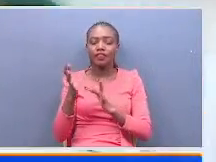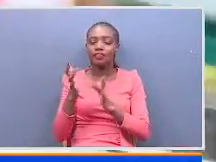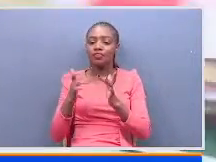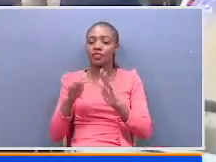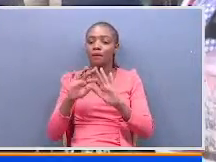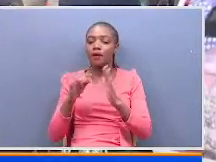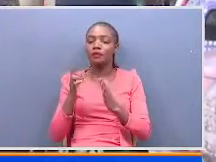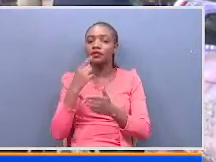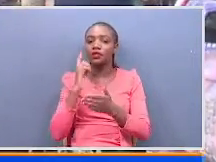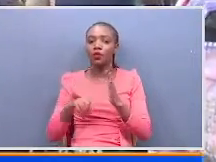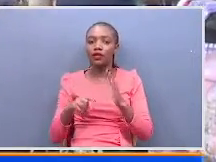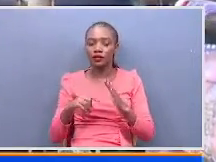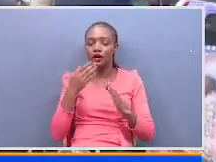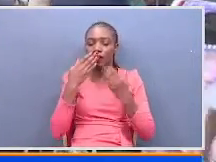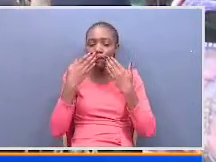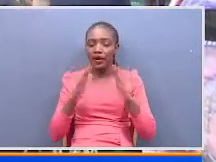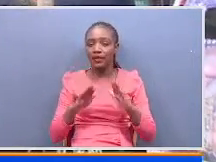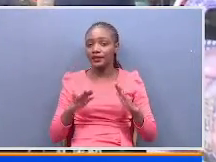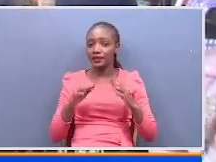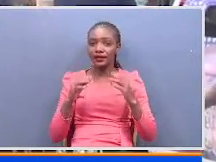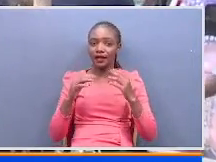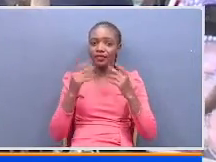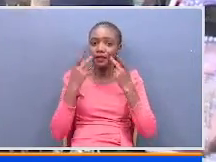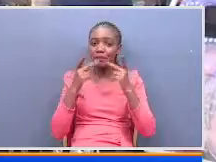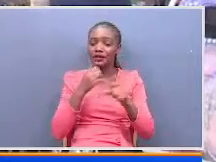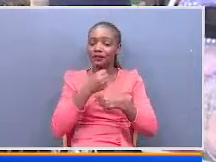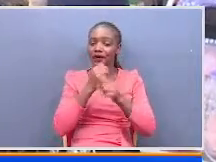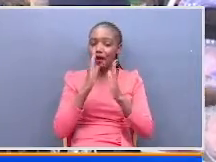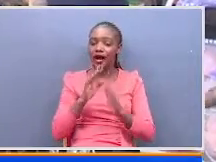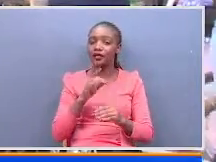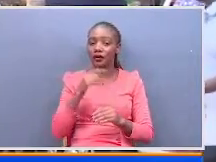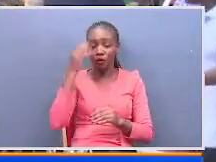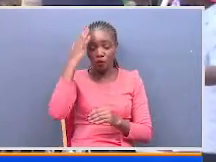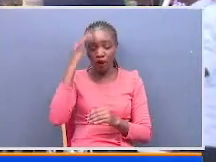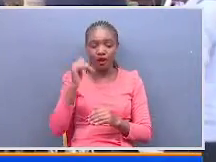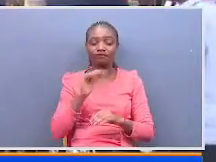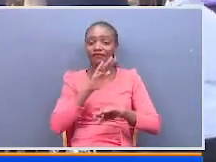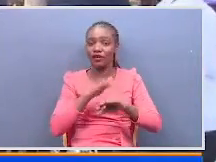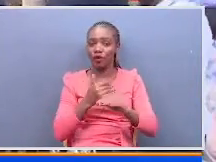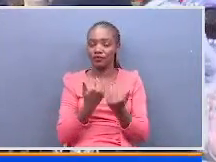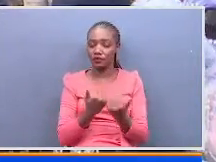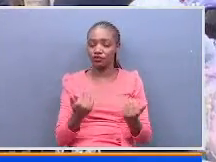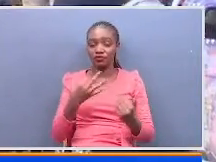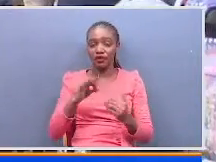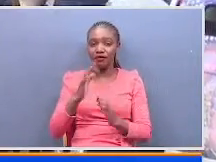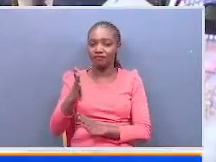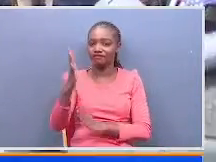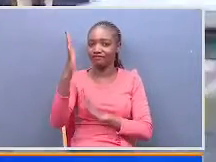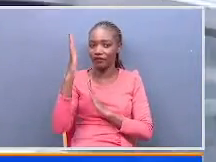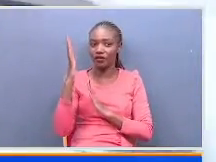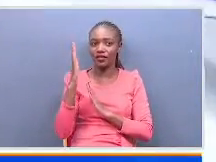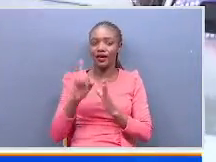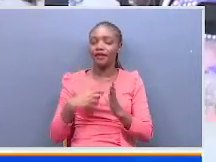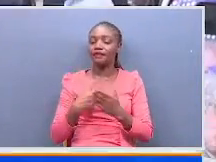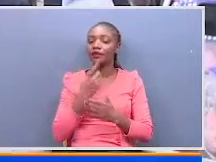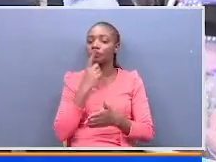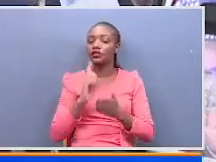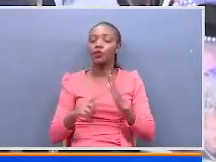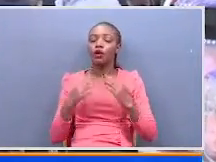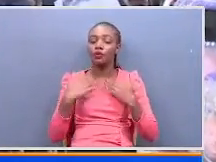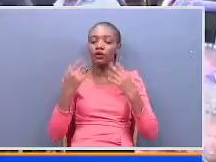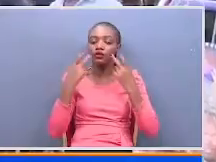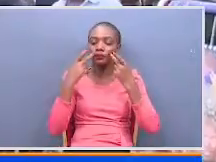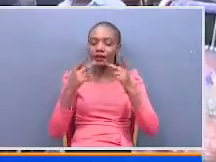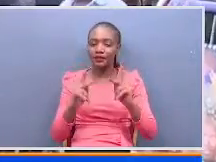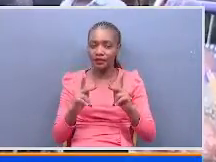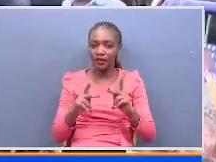blessed are the peacemakers, for they shall be called the children of God. So tunaomba watu, we maintain peace, so that elections zikuwe poa,